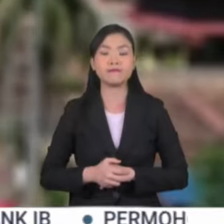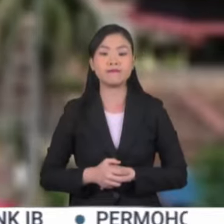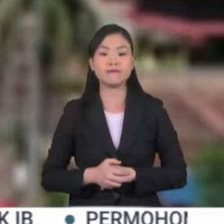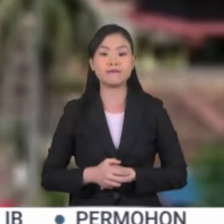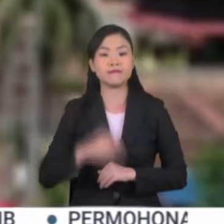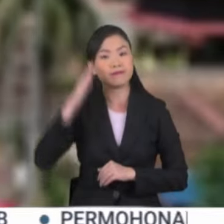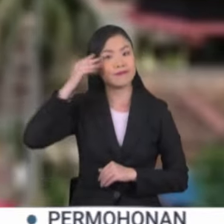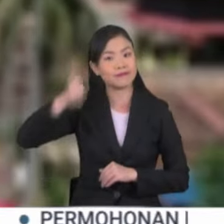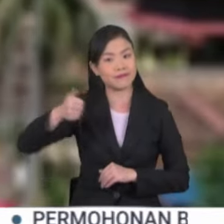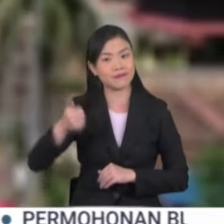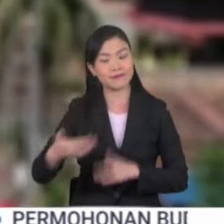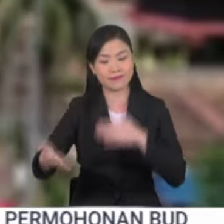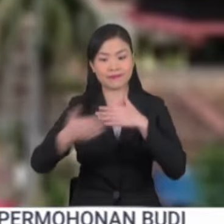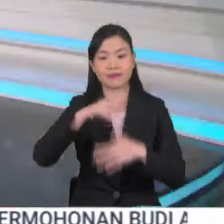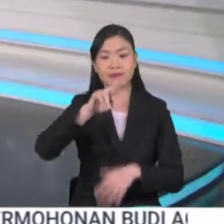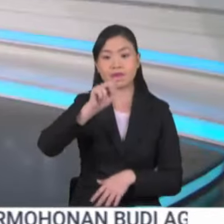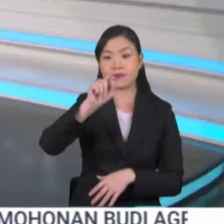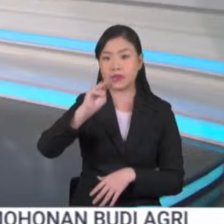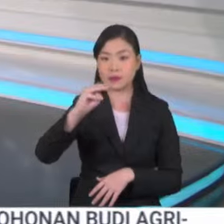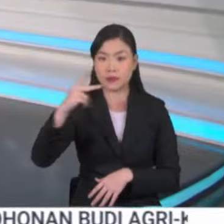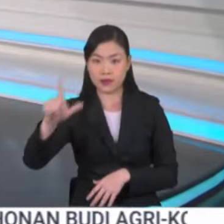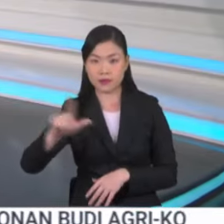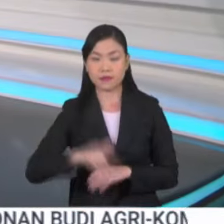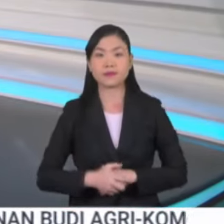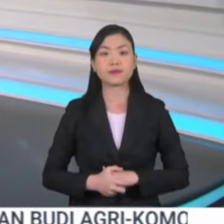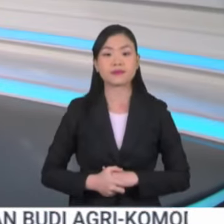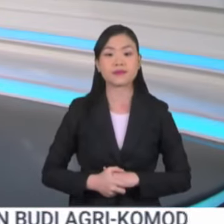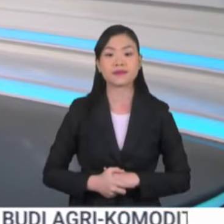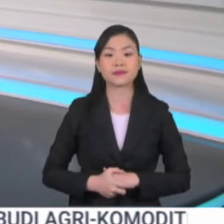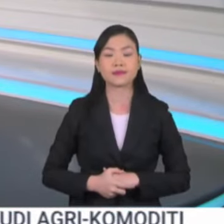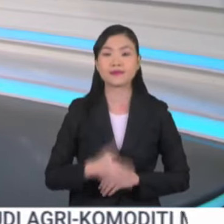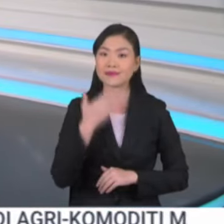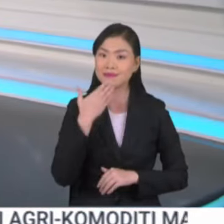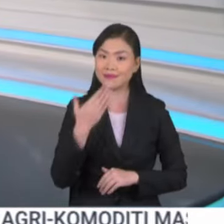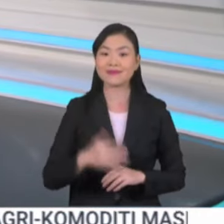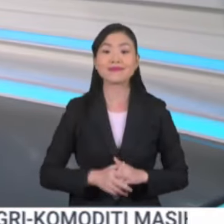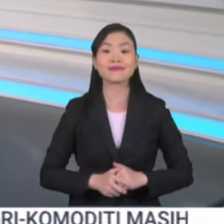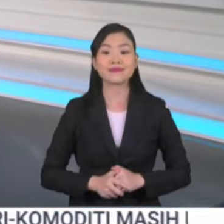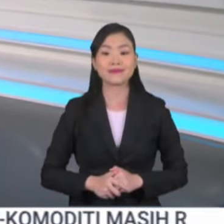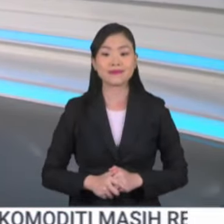Assalamualaikum, kembali ke Angkasa Puri Kota Media. Baik, terima kasih Amirul.